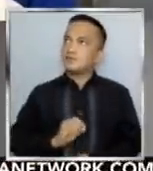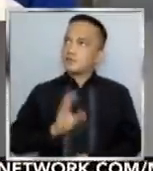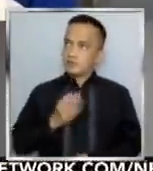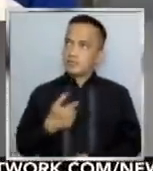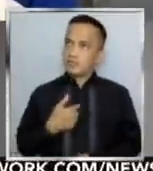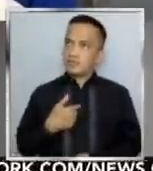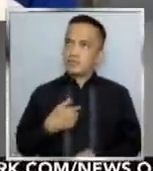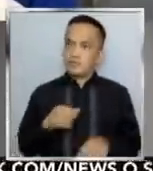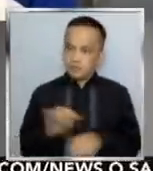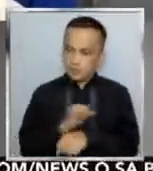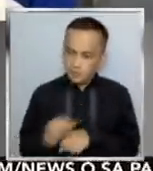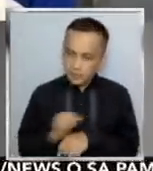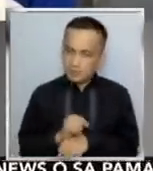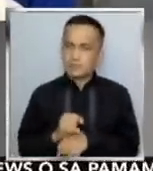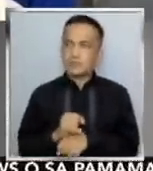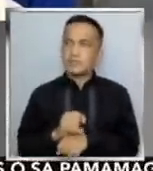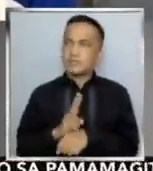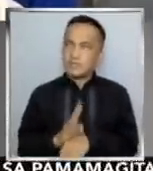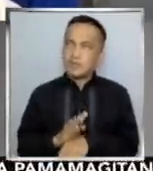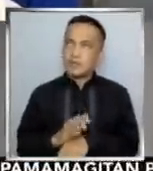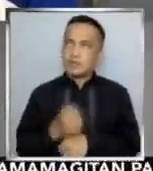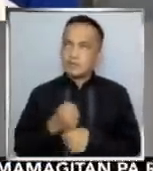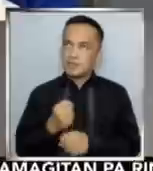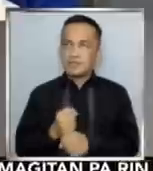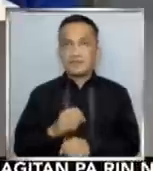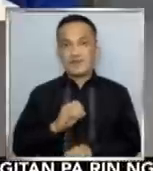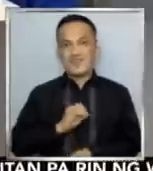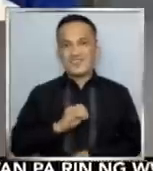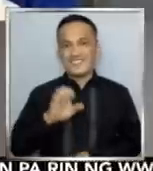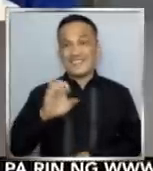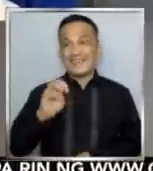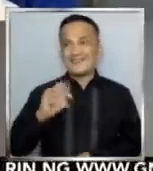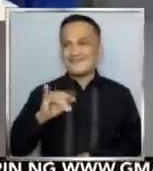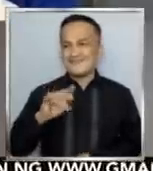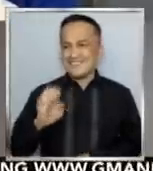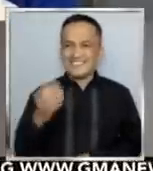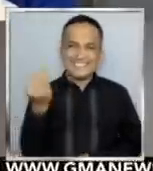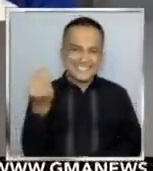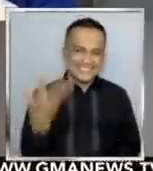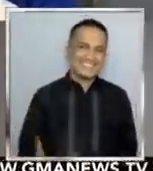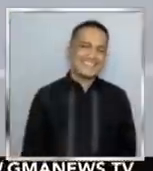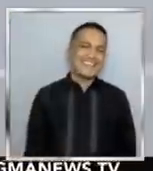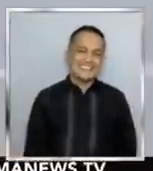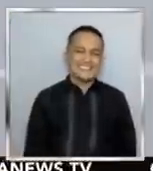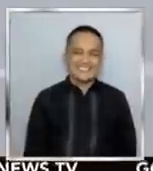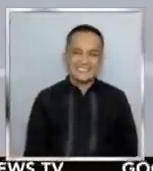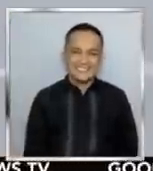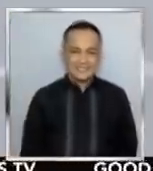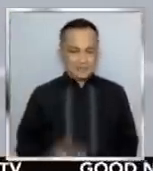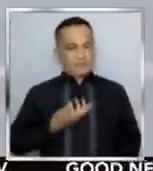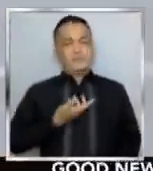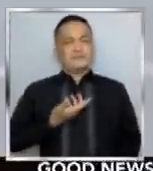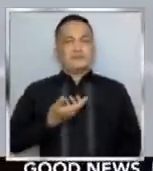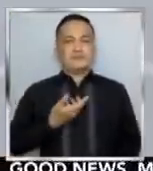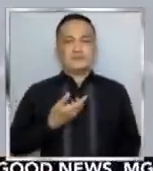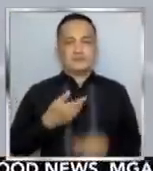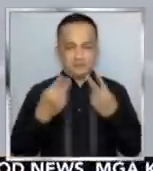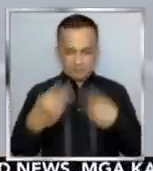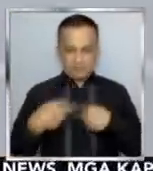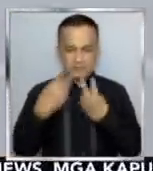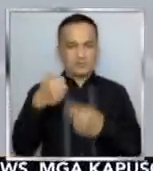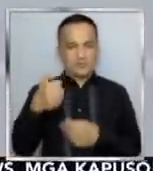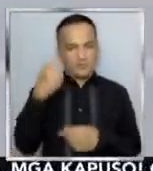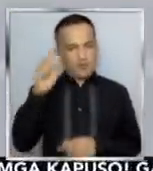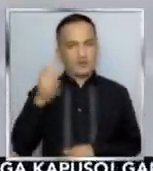and building my own empire. Make yourself look good for yourself din. Kilig din si Rain nang mapansin